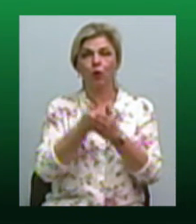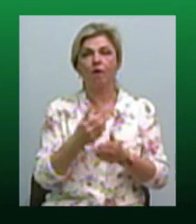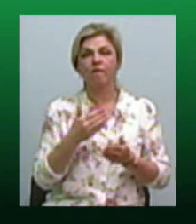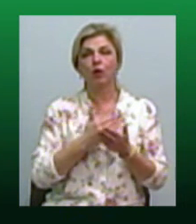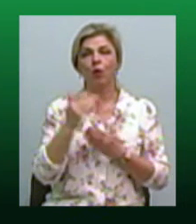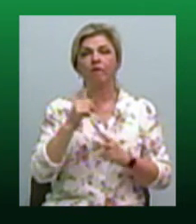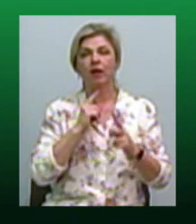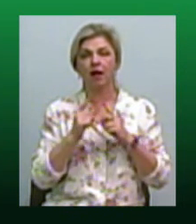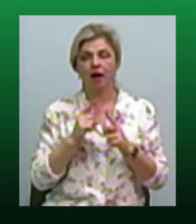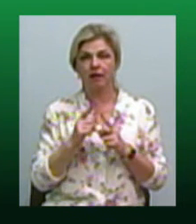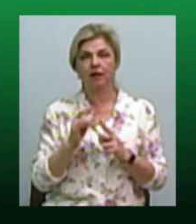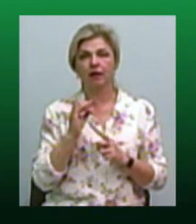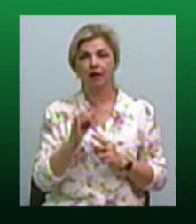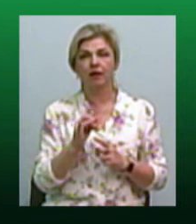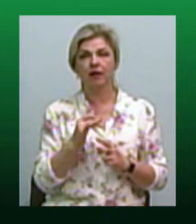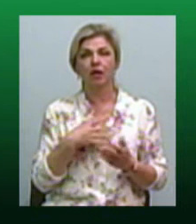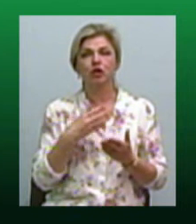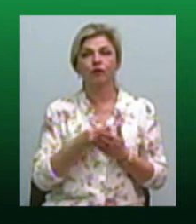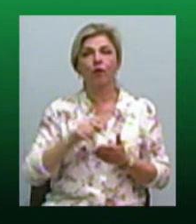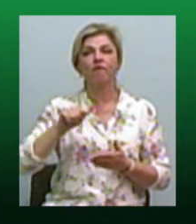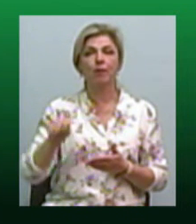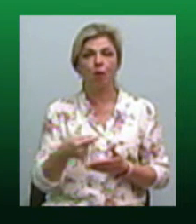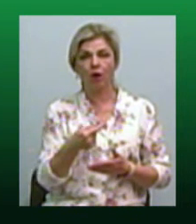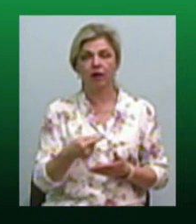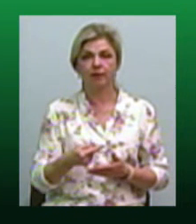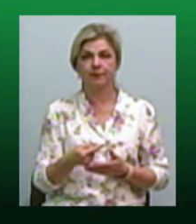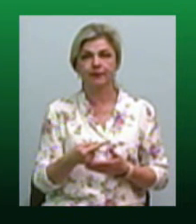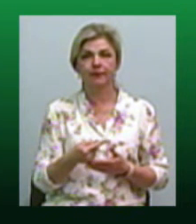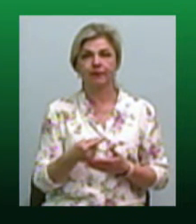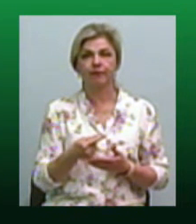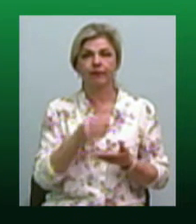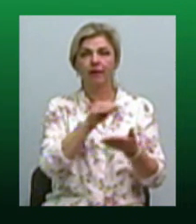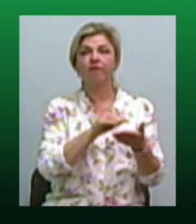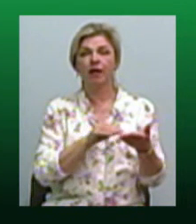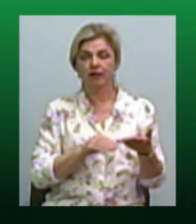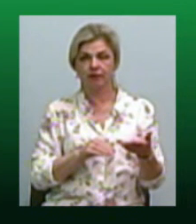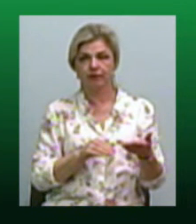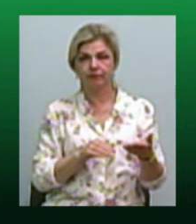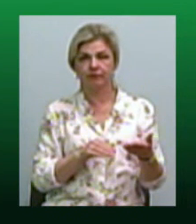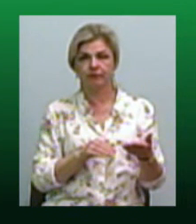Ради і свої вимоги вони виклали.